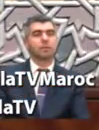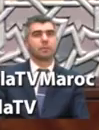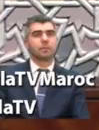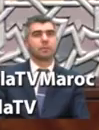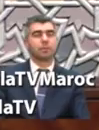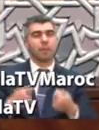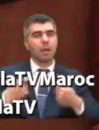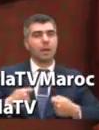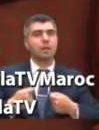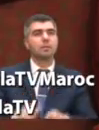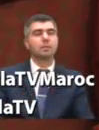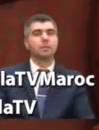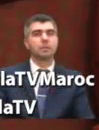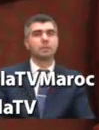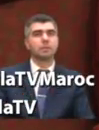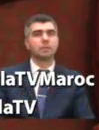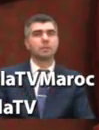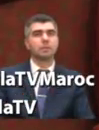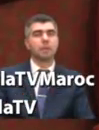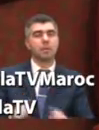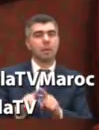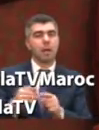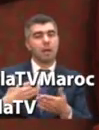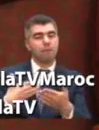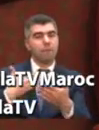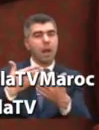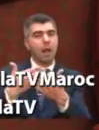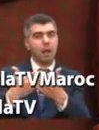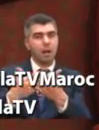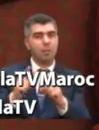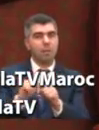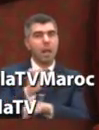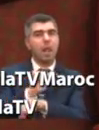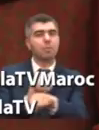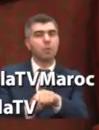شكرا سيد الرئيس. فيما يتعلق بالقرار الاخير ديال الكنوبس